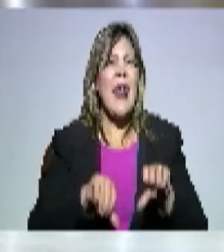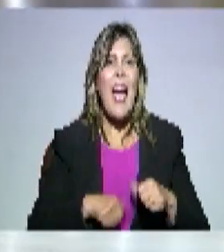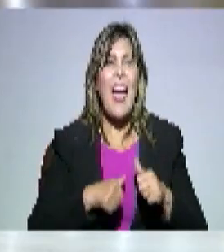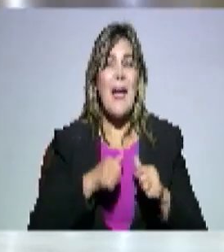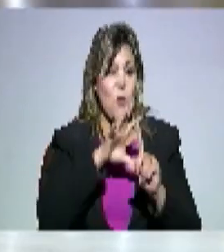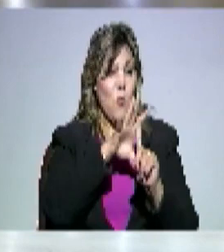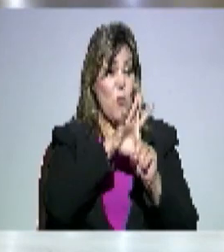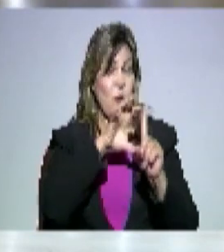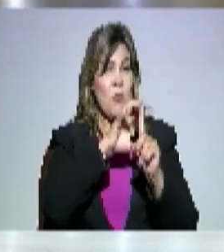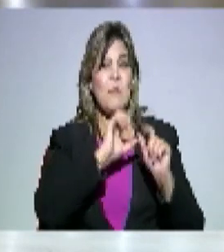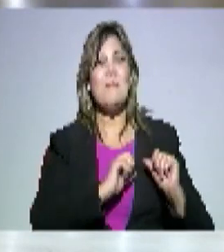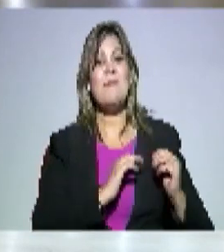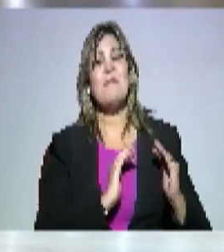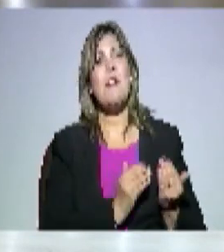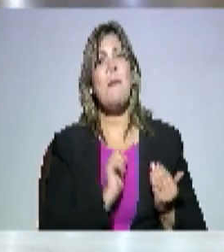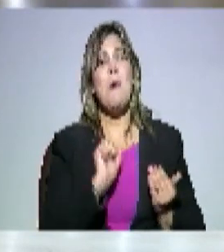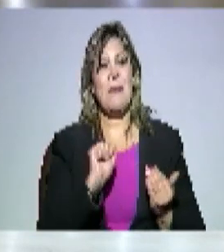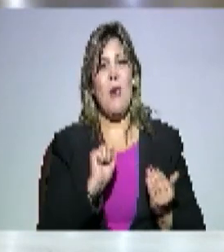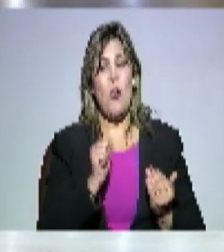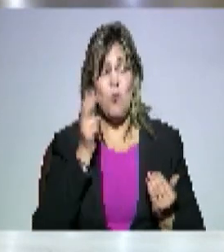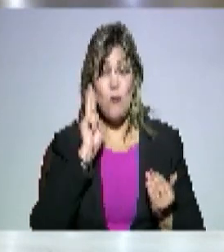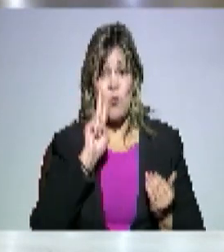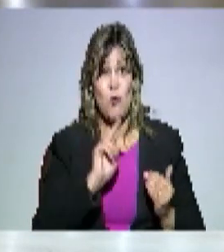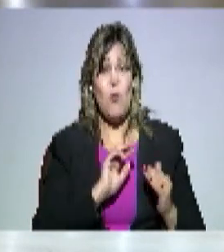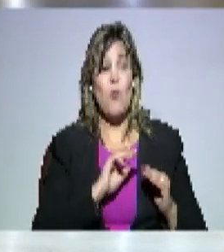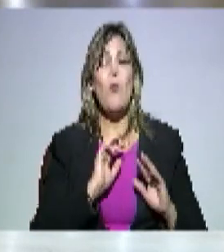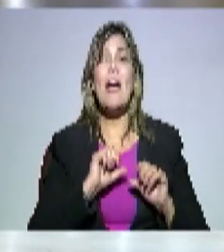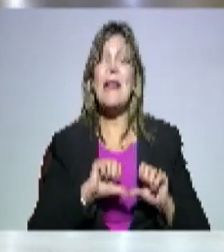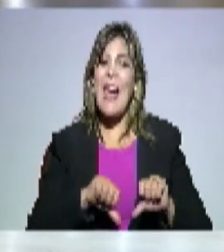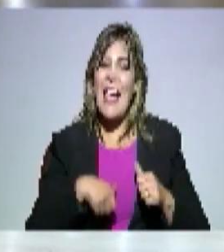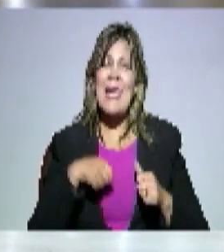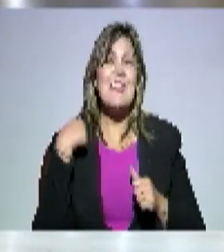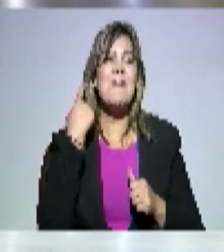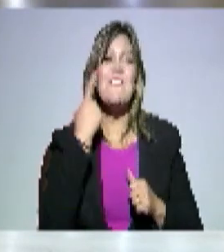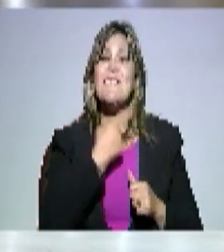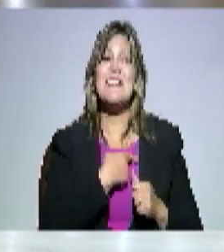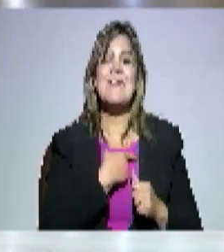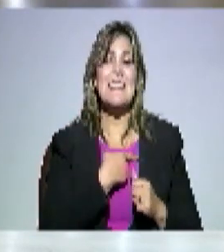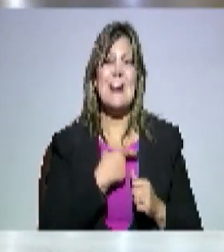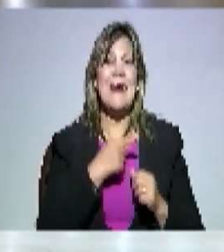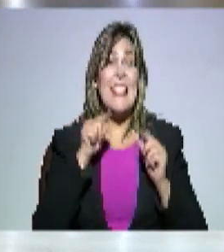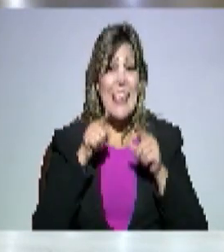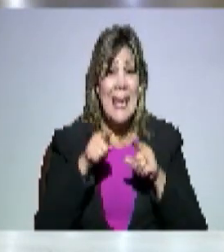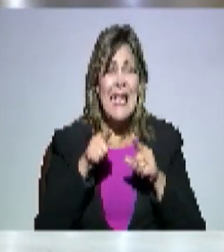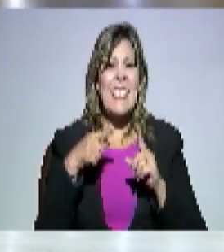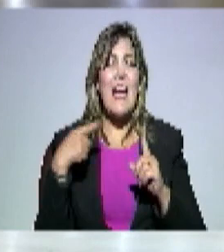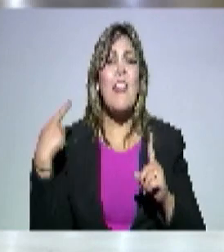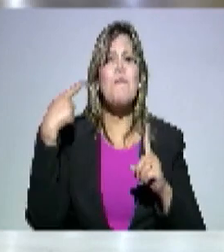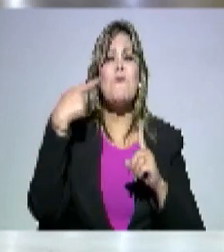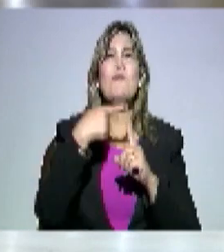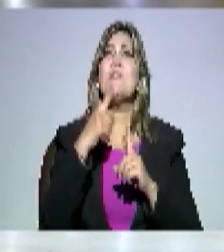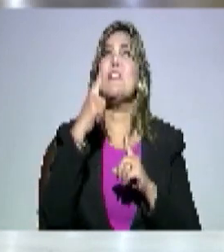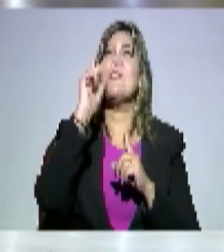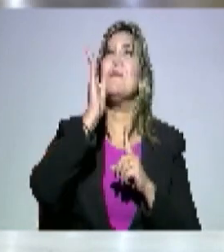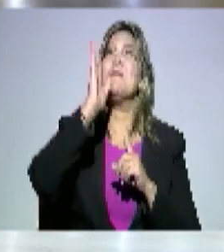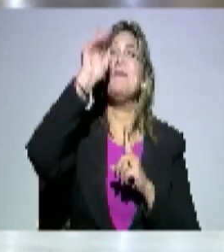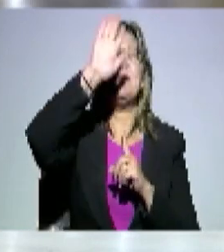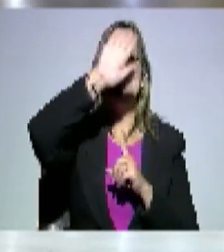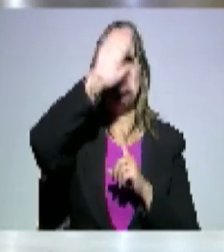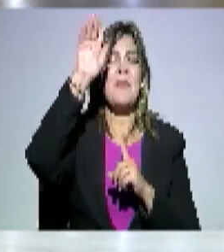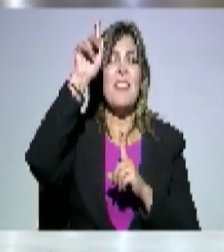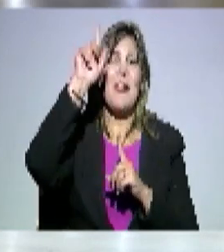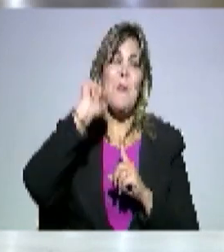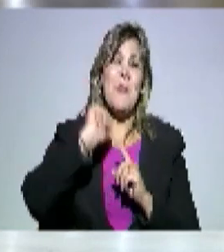الاثنين كده جنب بعض وتلاقوا ان سير القديسين او وحياه القديسين ديت هي اللي بتوصلني لربنا هي اللي